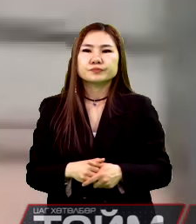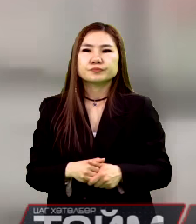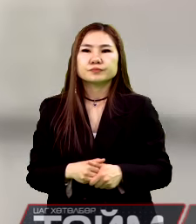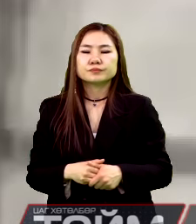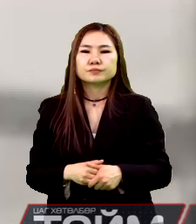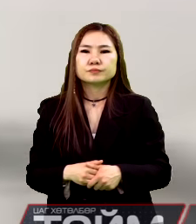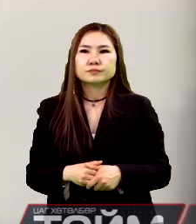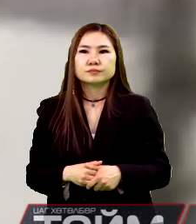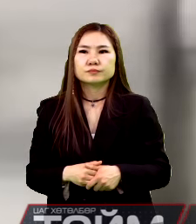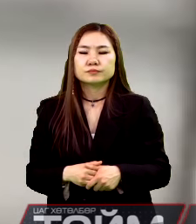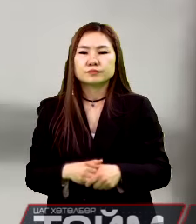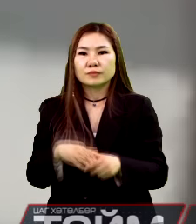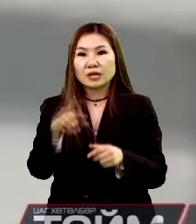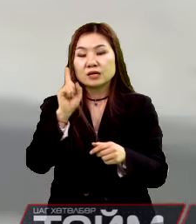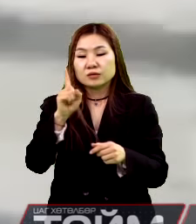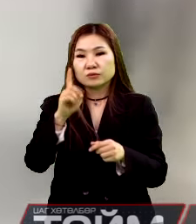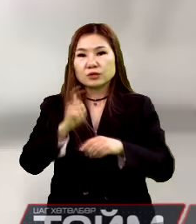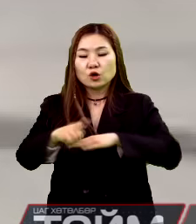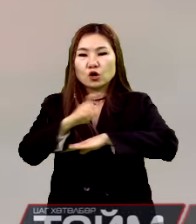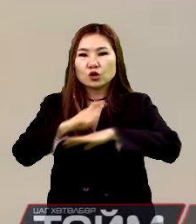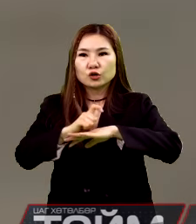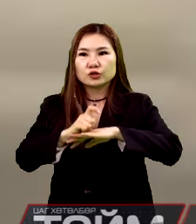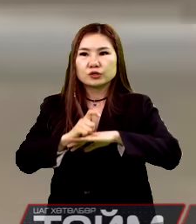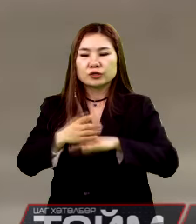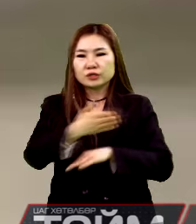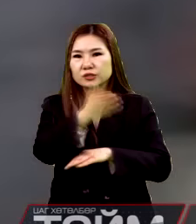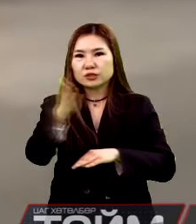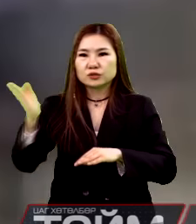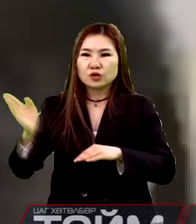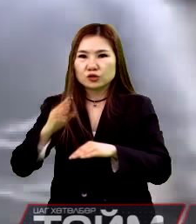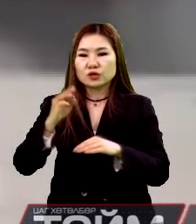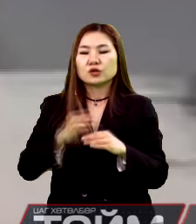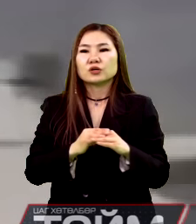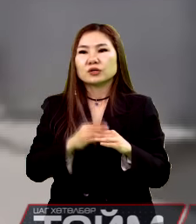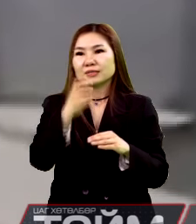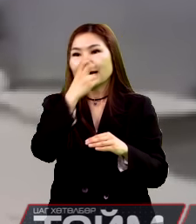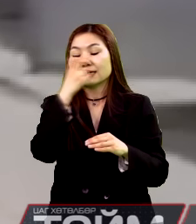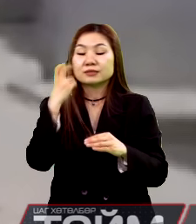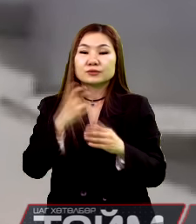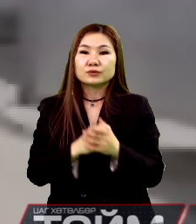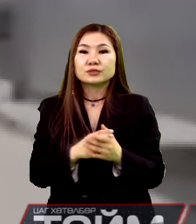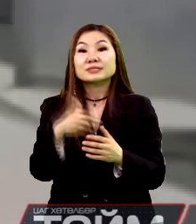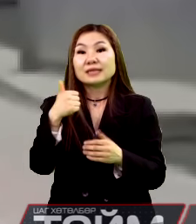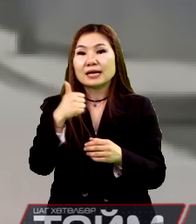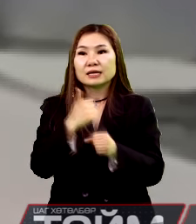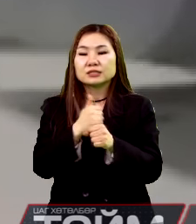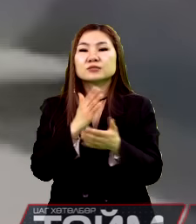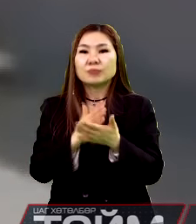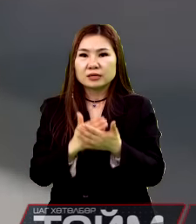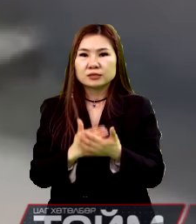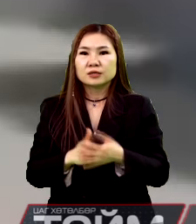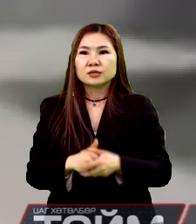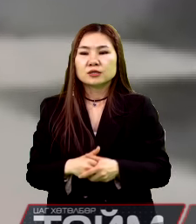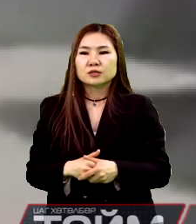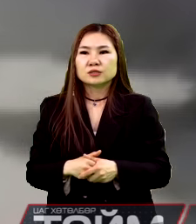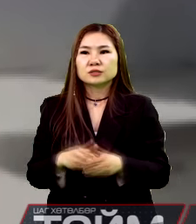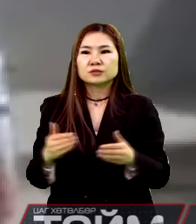тэ ингээд энэ нэгдүгээр хороолын иргэн тойрны тогтцолтын ажлууд бол маш сайн өвжин тэ